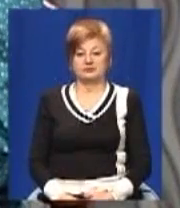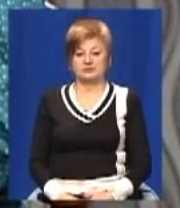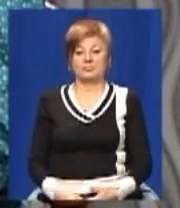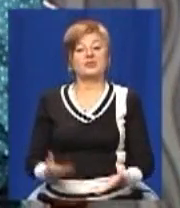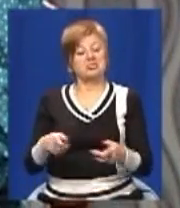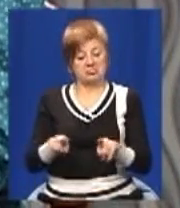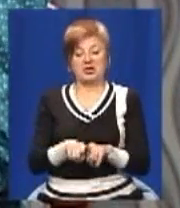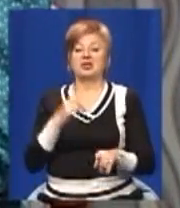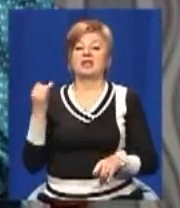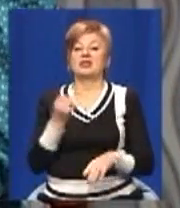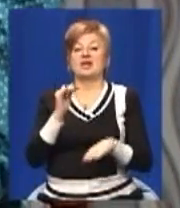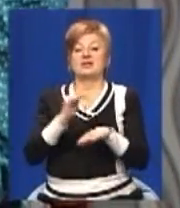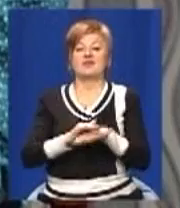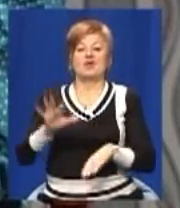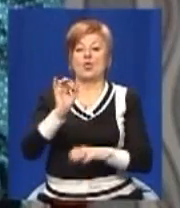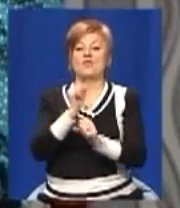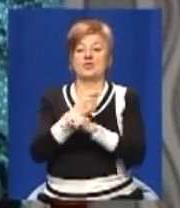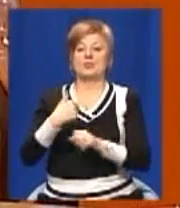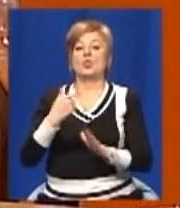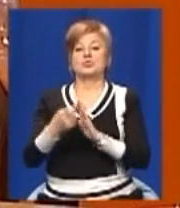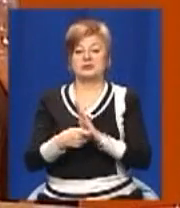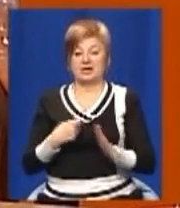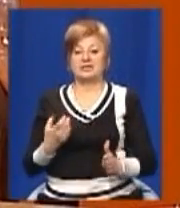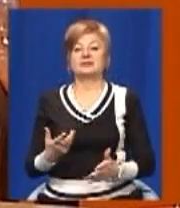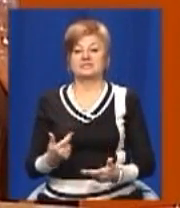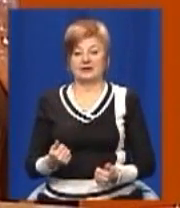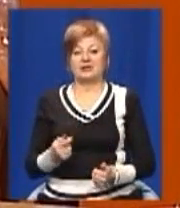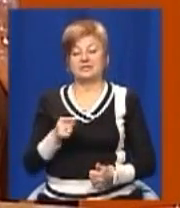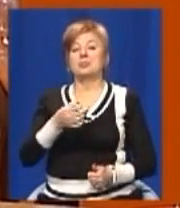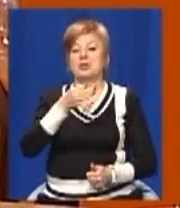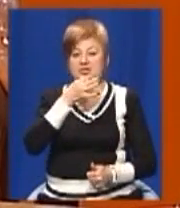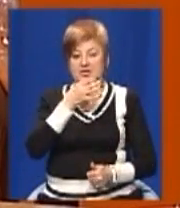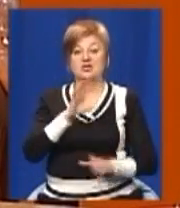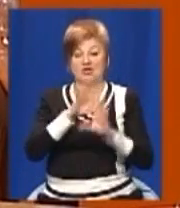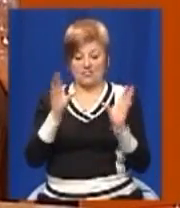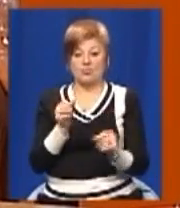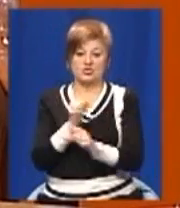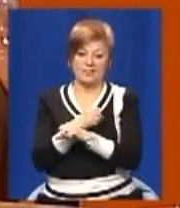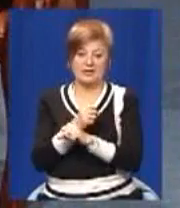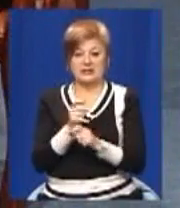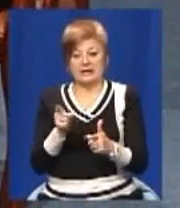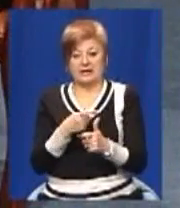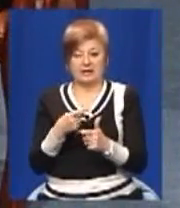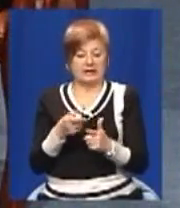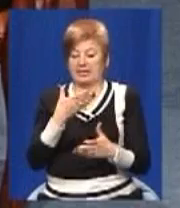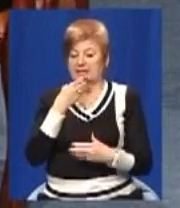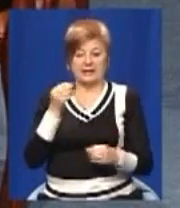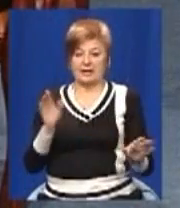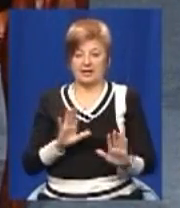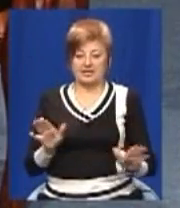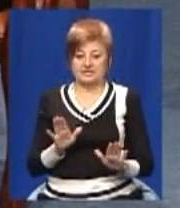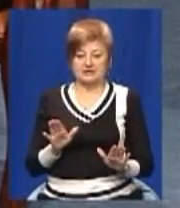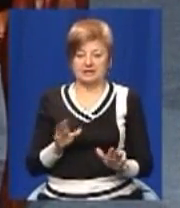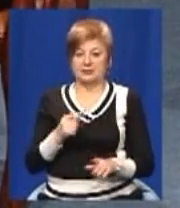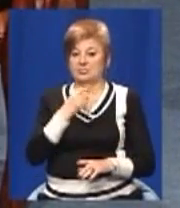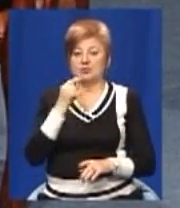Ось такі цікаві факти про верблюда ми дізналися, так? Так. Тобі подобаються взагалі верблюди? Чи вони якісь негарні, чи як? Бо